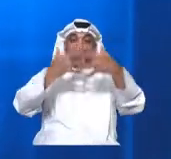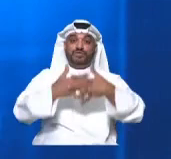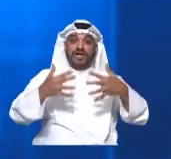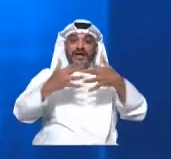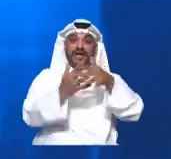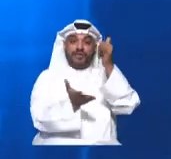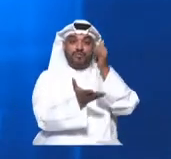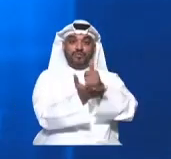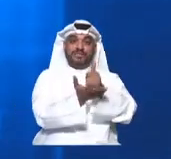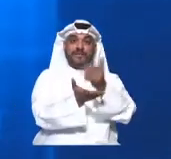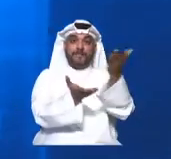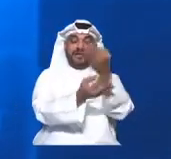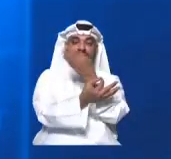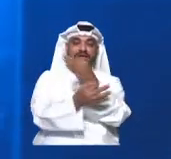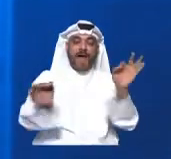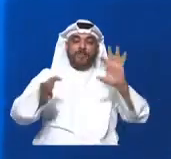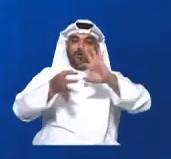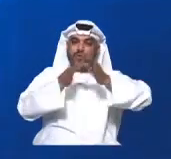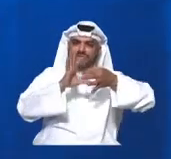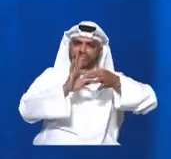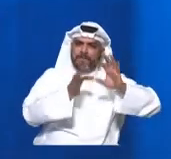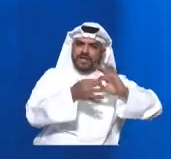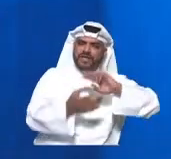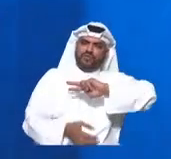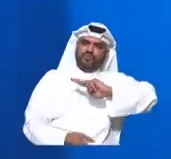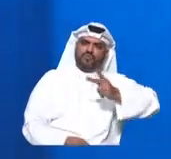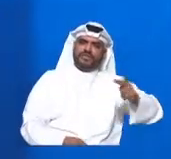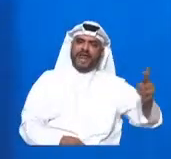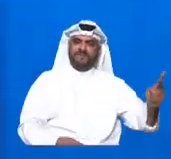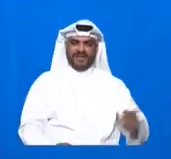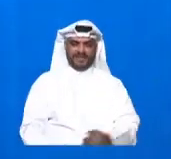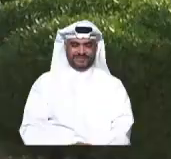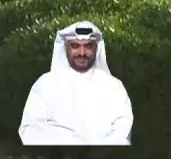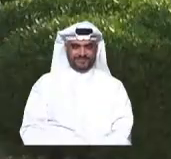المسؤولية المجتمعية ومؤسسات المجتمع المدني.